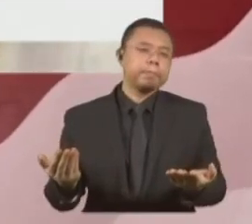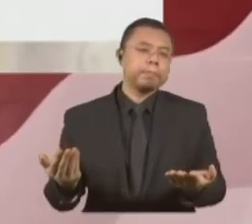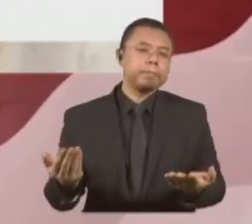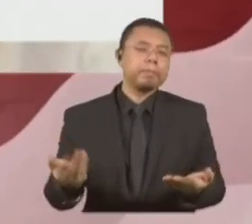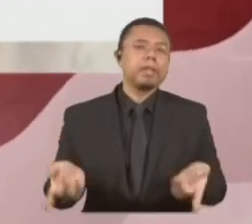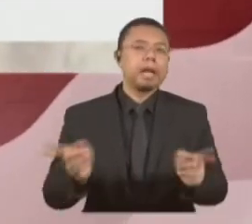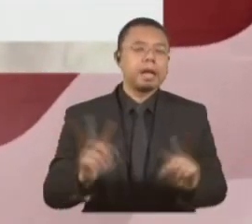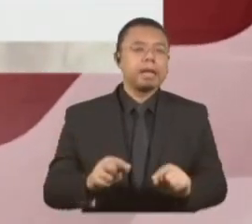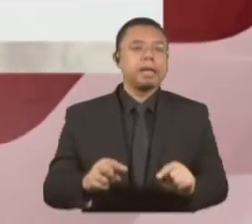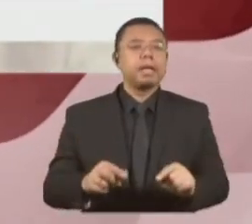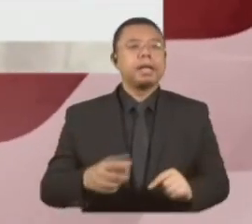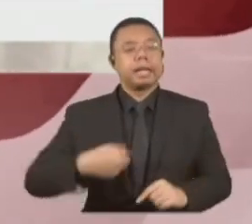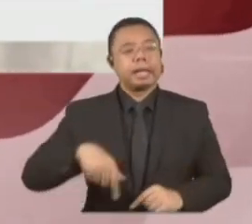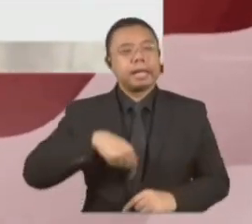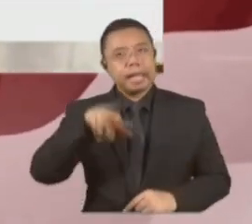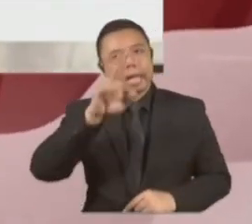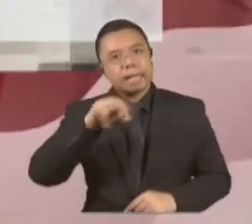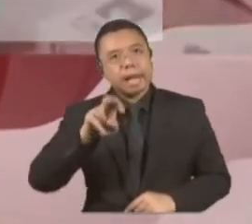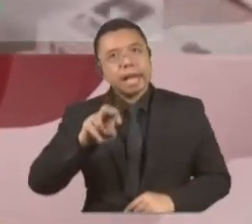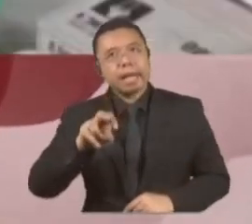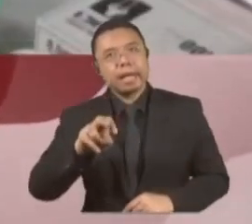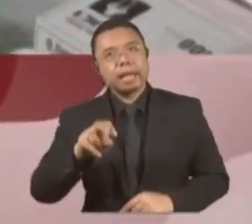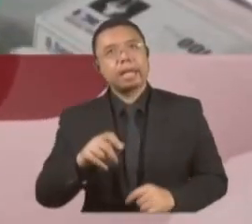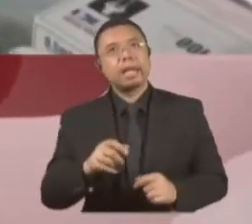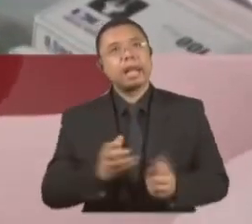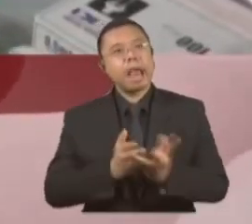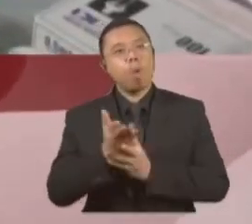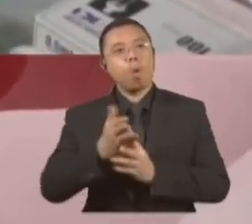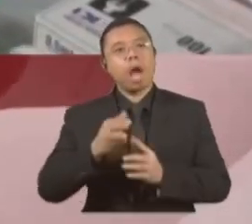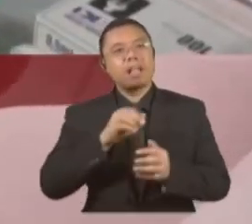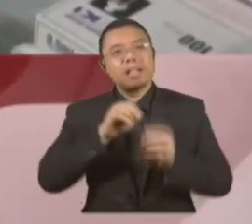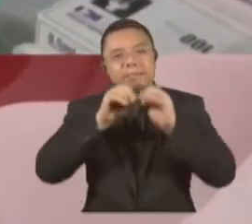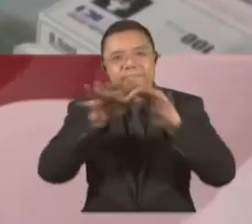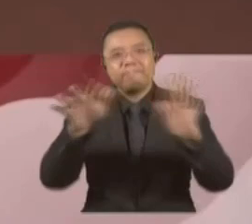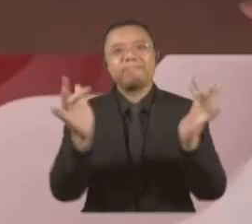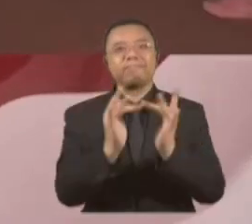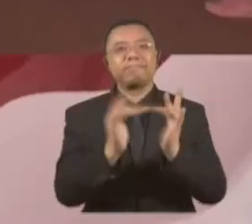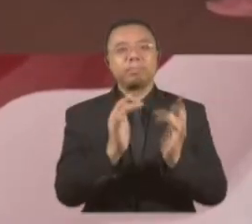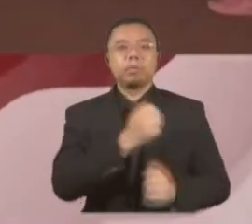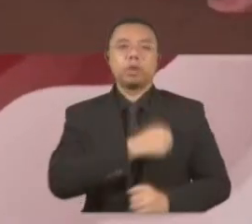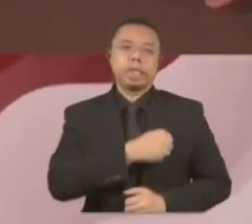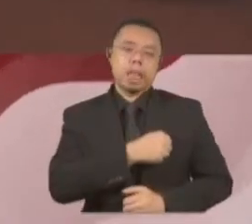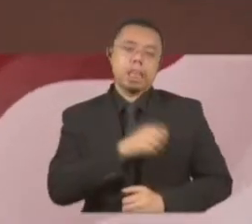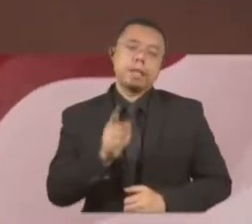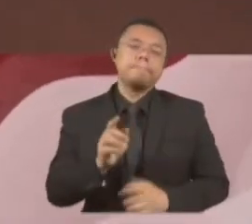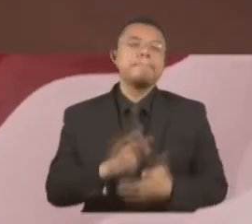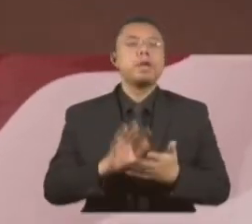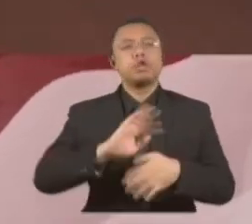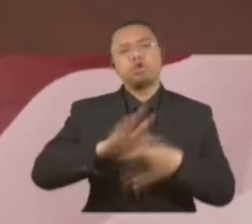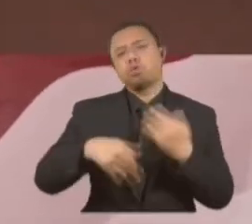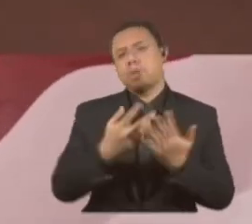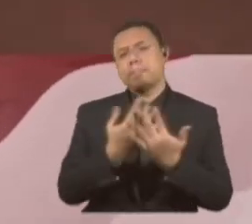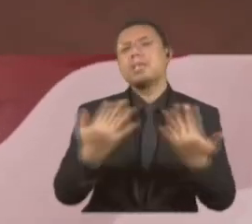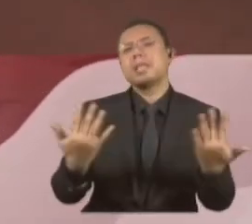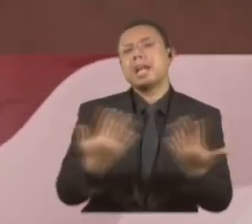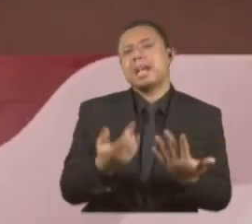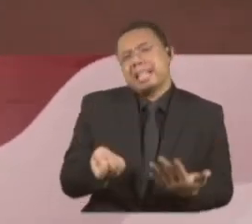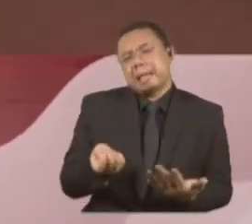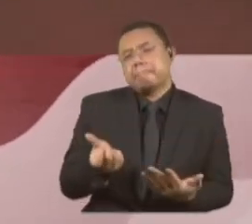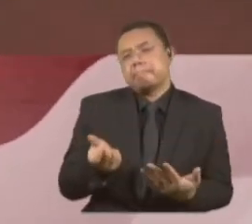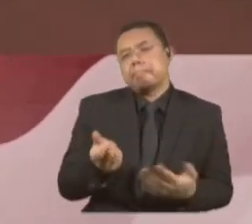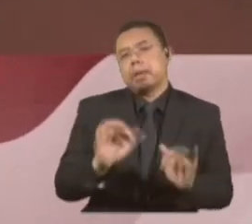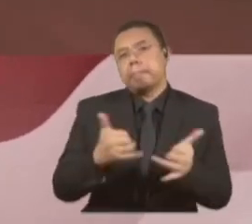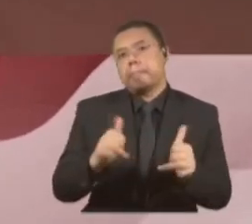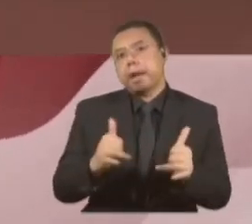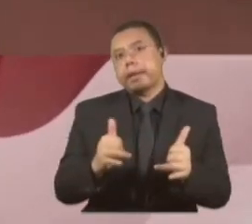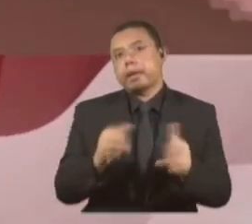Ya, jadi dengan memanfaatkan sosial media tentunya ya. Kita tahu kalau sekarang ini hampir semua masyarakat itu selalu